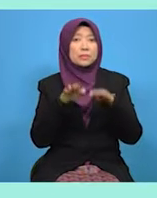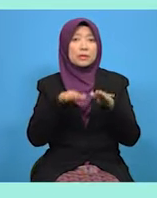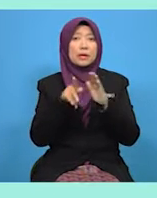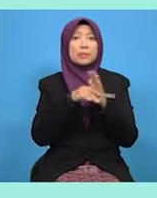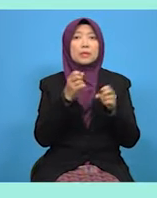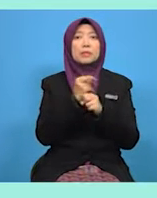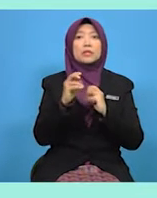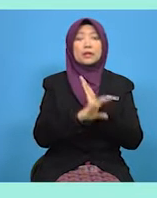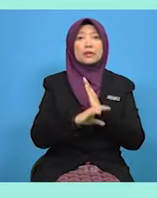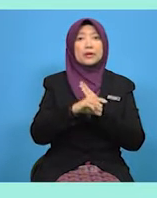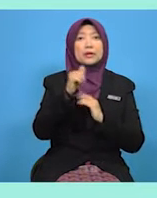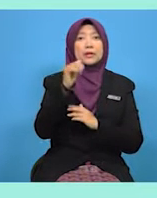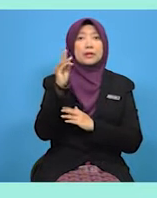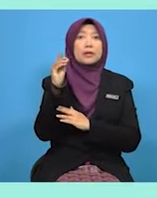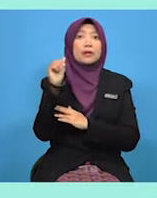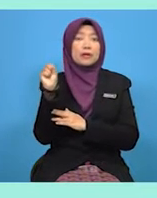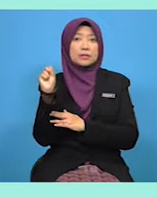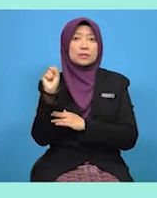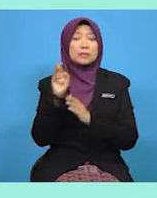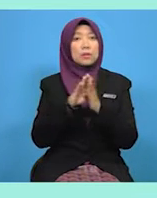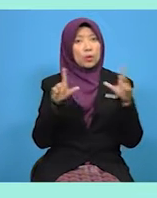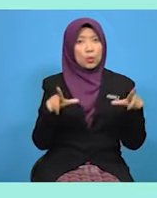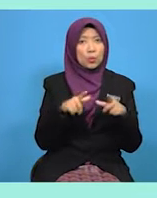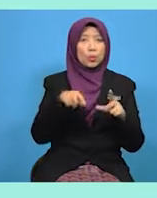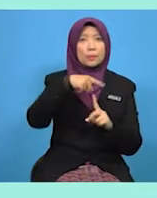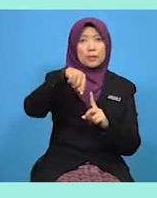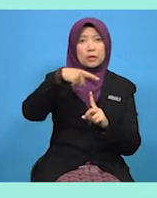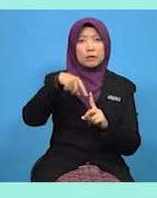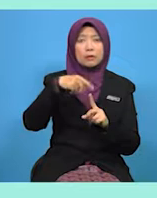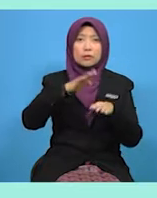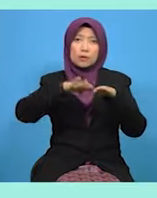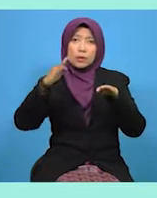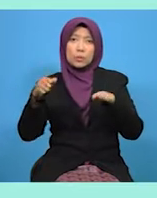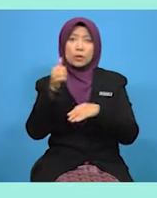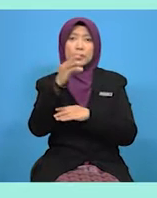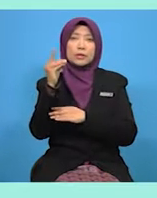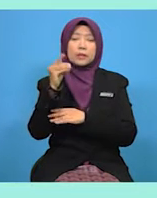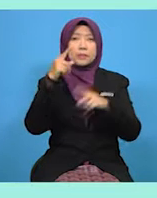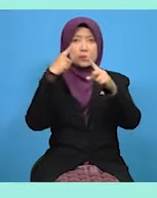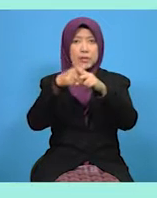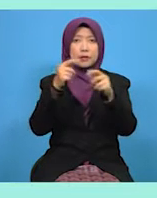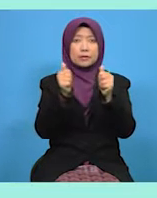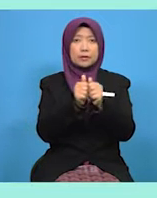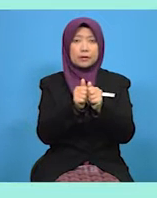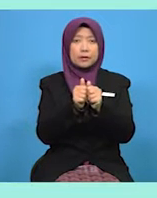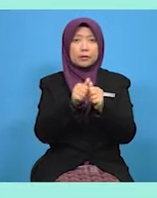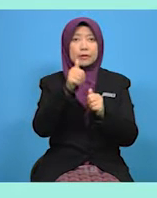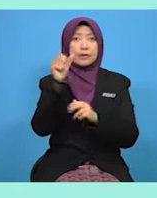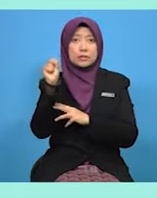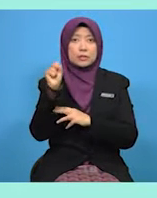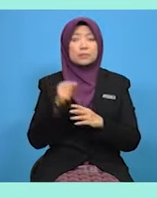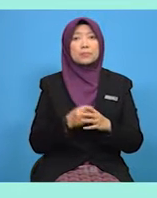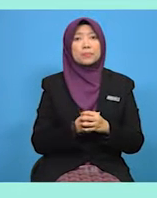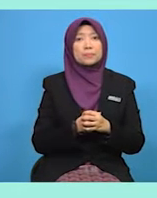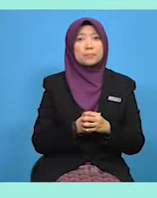Keseimbangan pendapatan negara ADAS berlaku apabila kelok AD bersilang dengan kelok